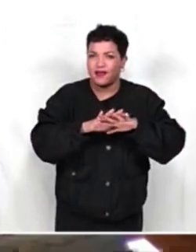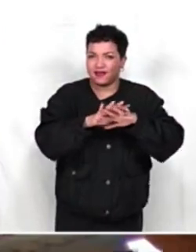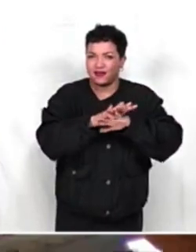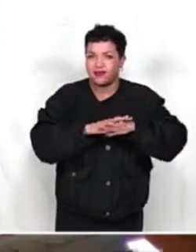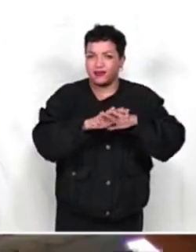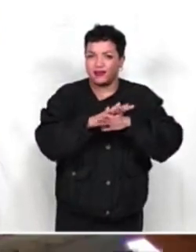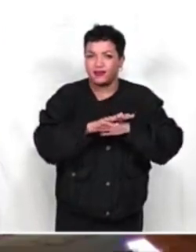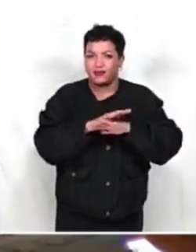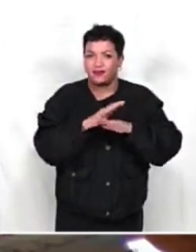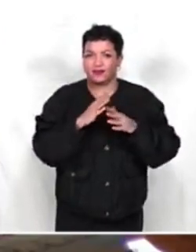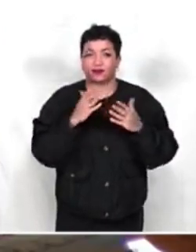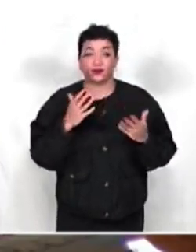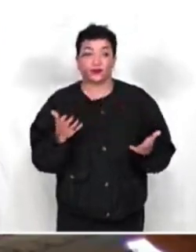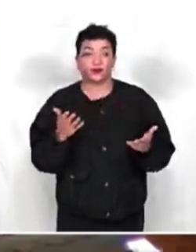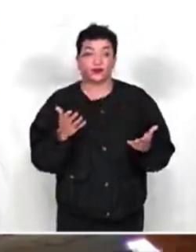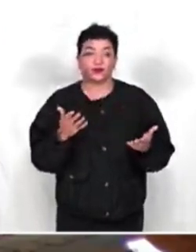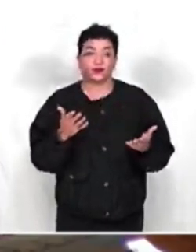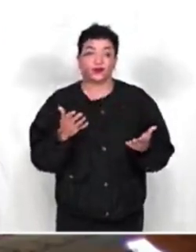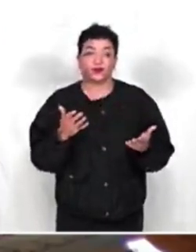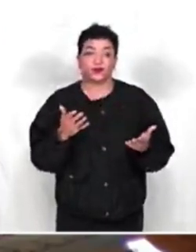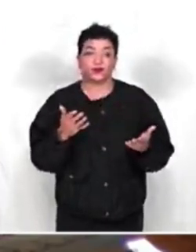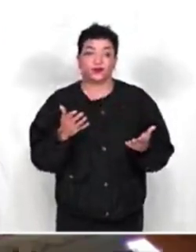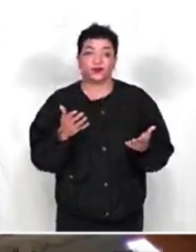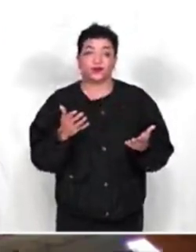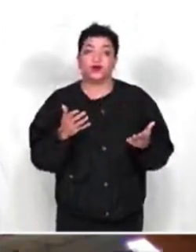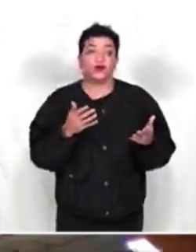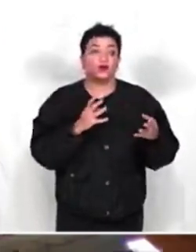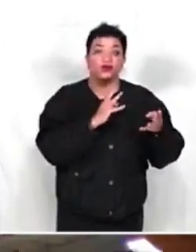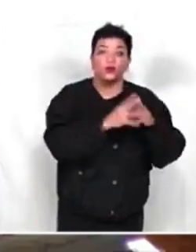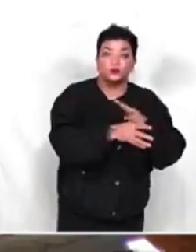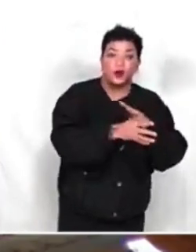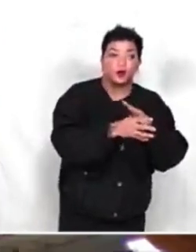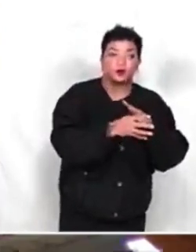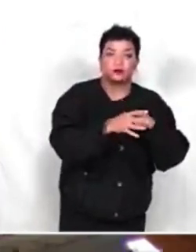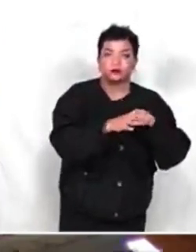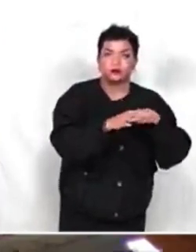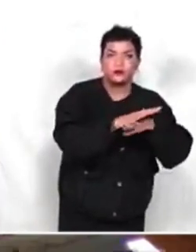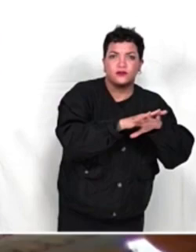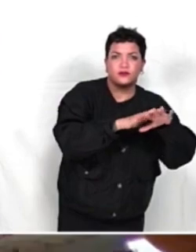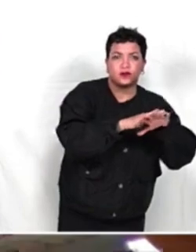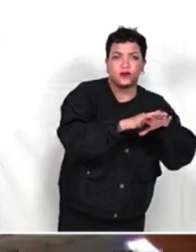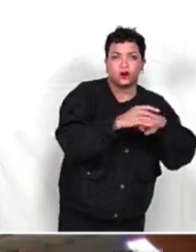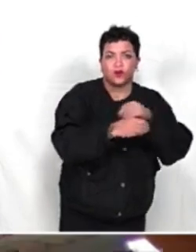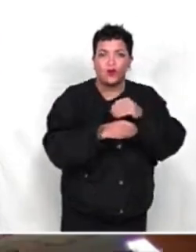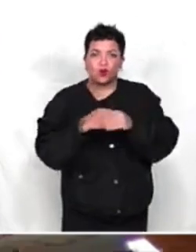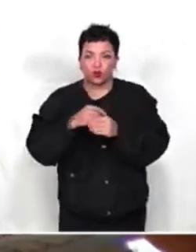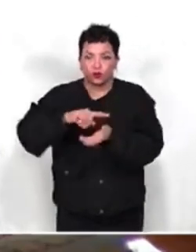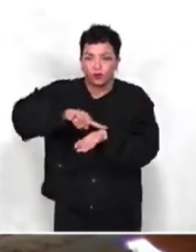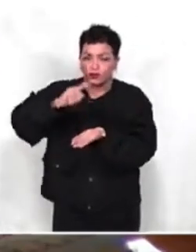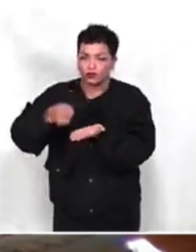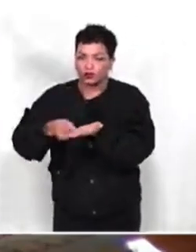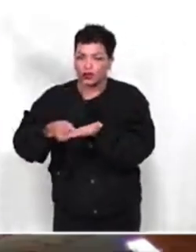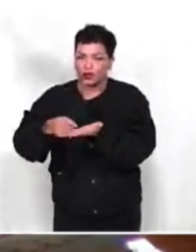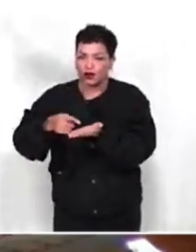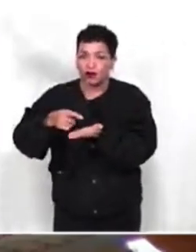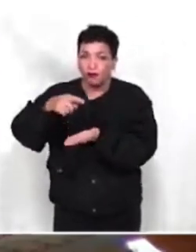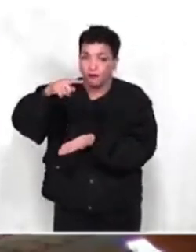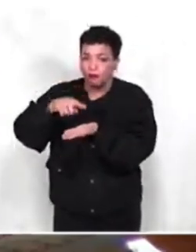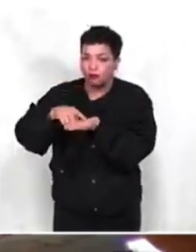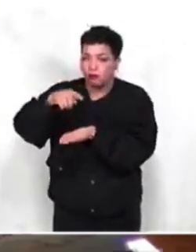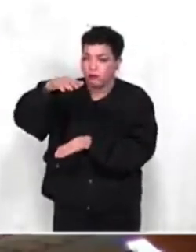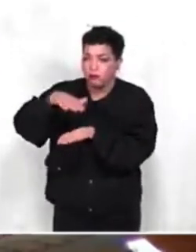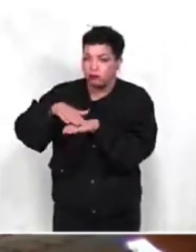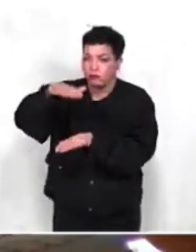en fait, là aussi, que ce soit sur la transparence ou la façon dont vous construisez les budgets qui font du yo-yo d'un mois sur l'autre, on